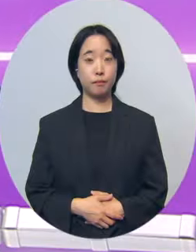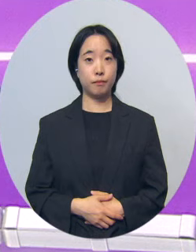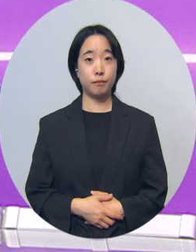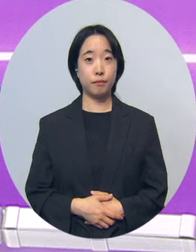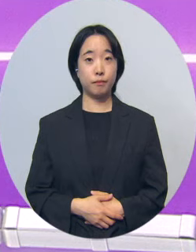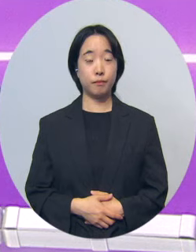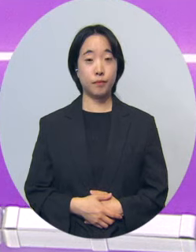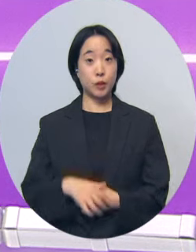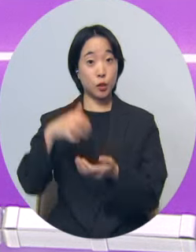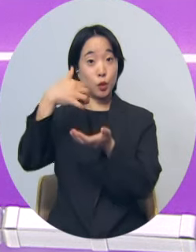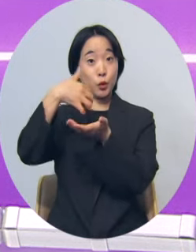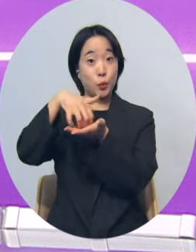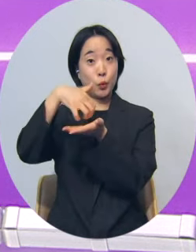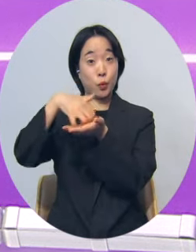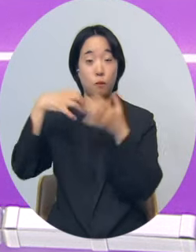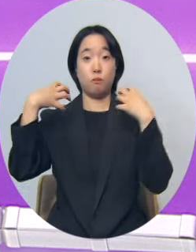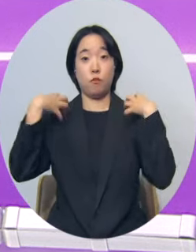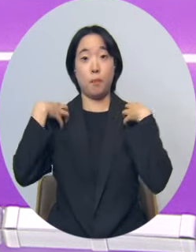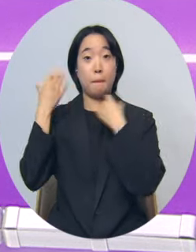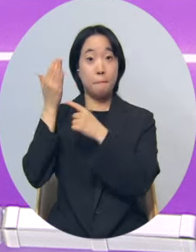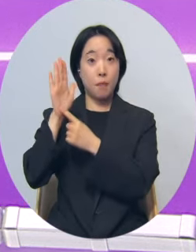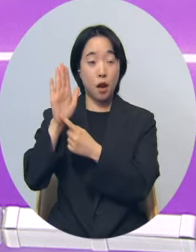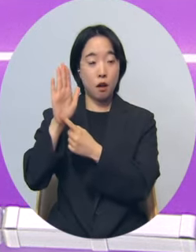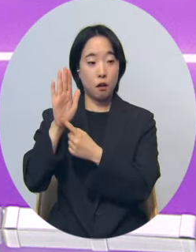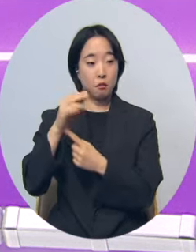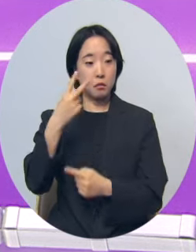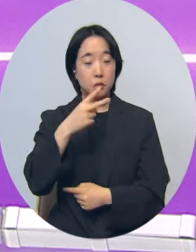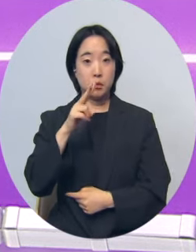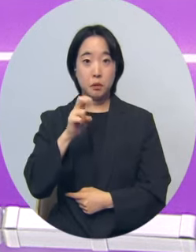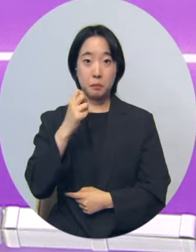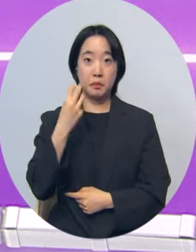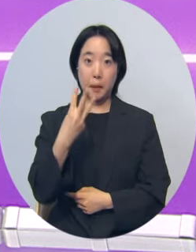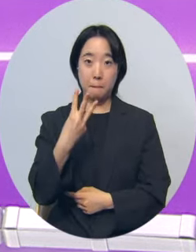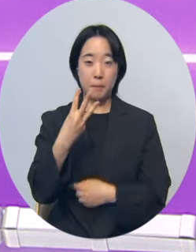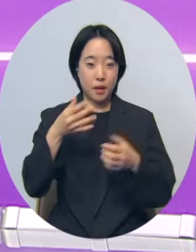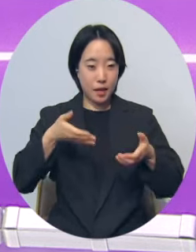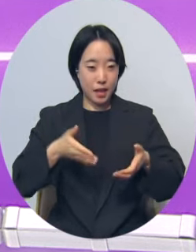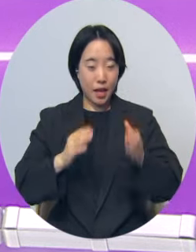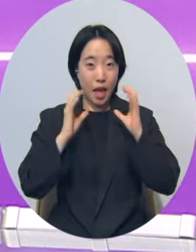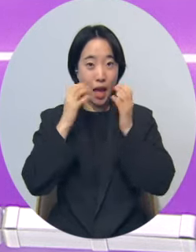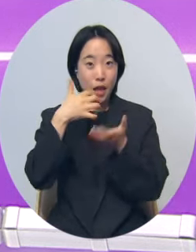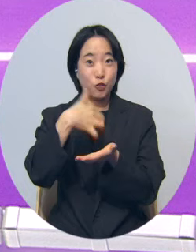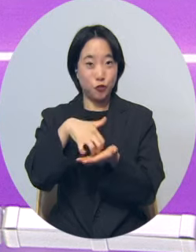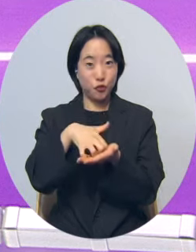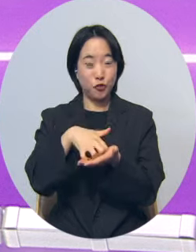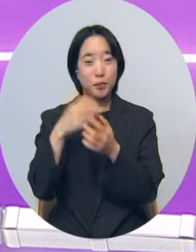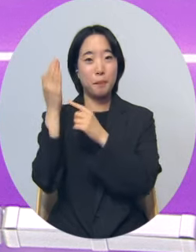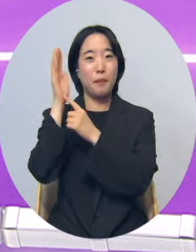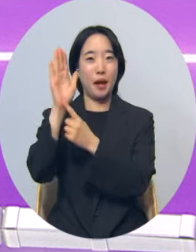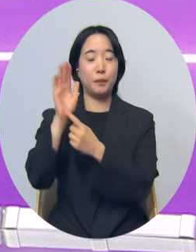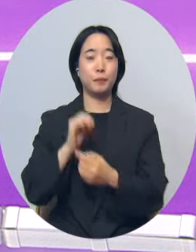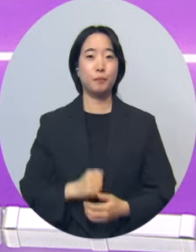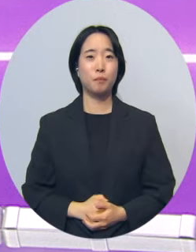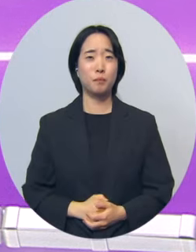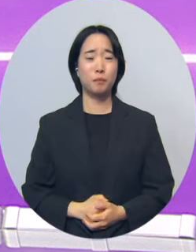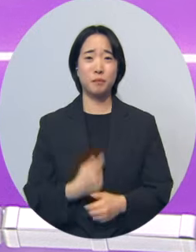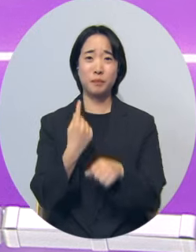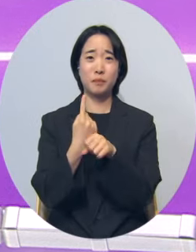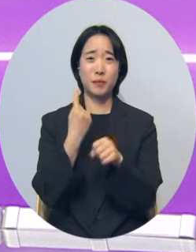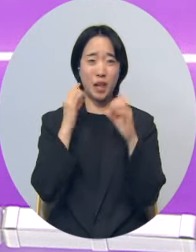네, 통계청이 2023년 출생 통계를 발표했습니다. 시청자 여러분께서도 예상하셨겠지만 지난해 출생아